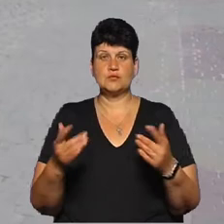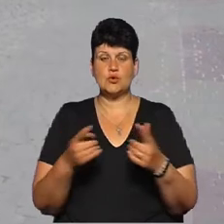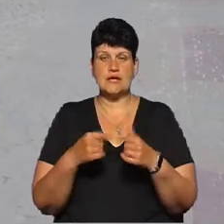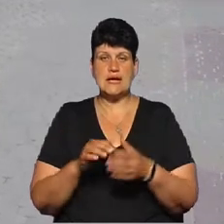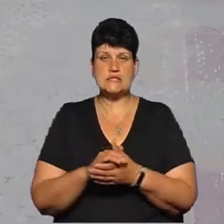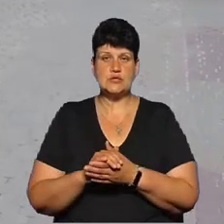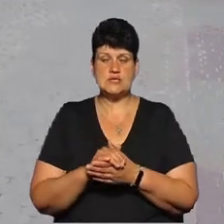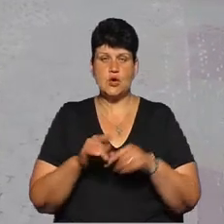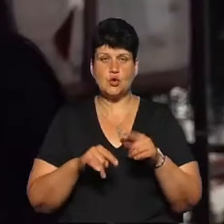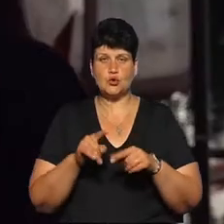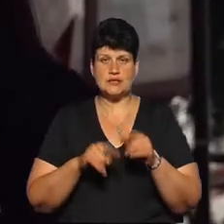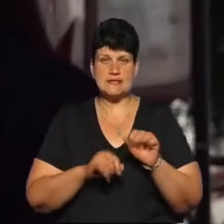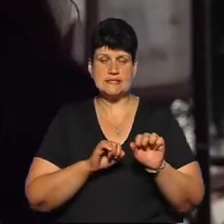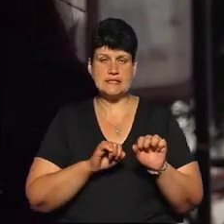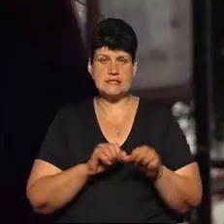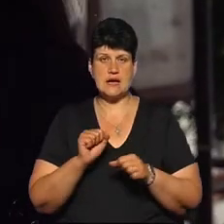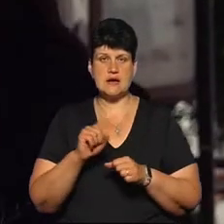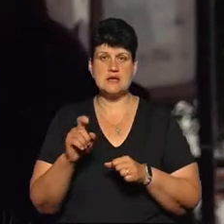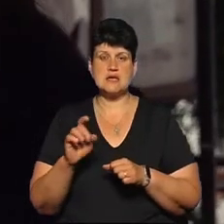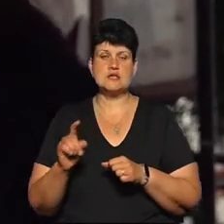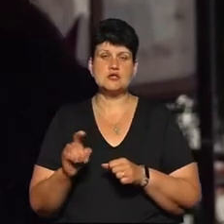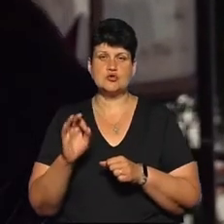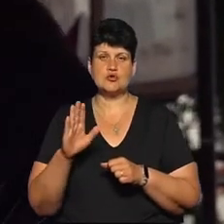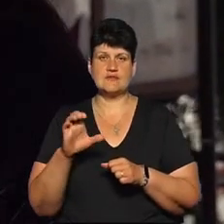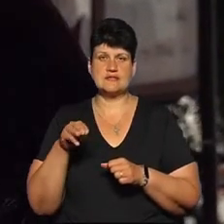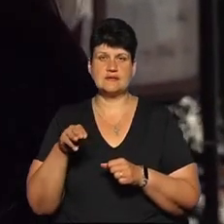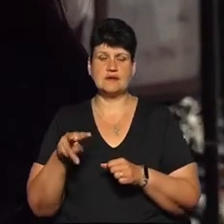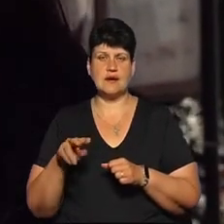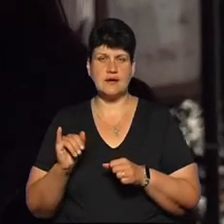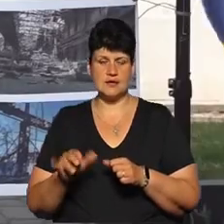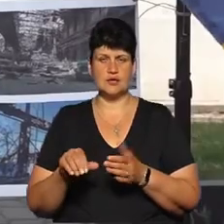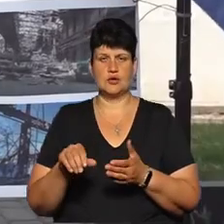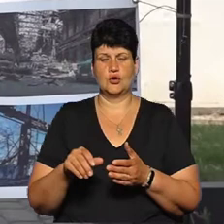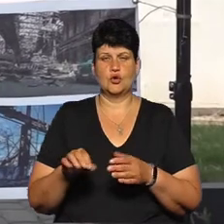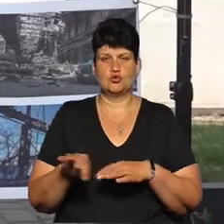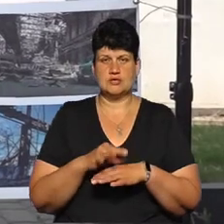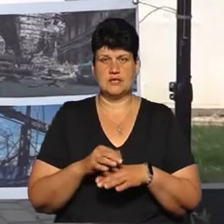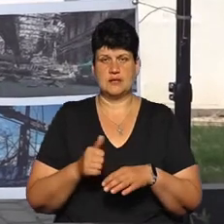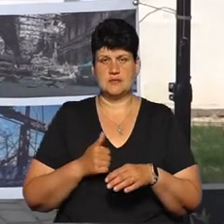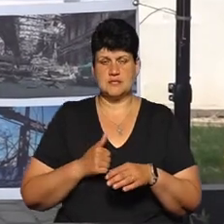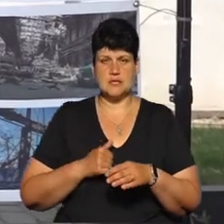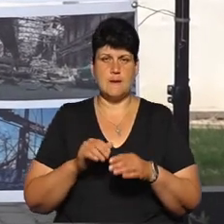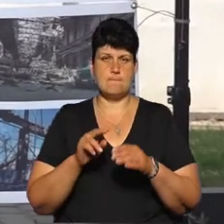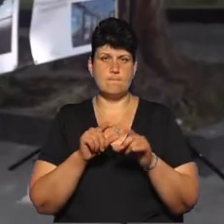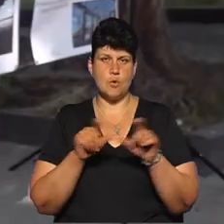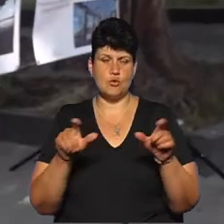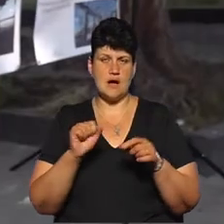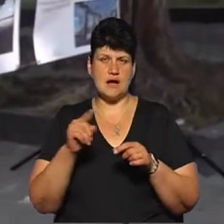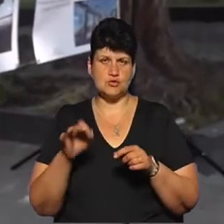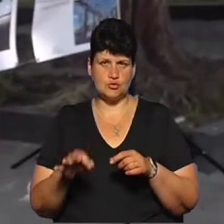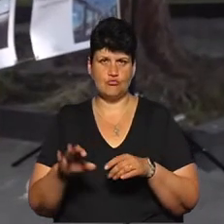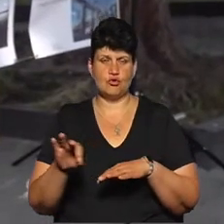родин захисників Азовсталі. Членкиня асоціації Лілія Ступіна, дружина бійця полку Азов, розповідає, чоловік зараз у полоні. І з